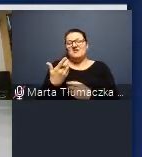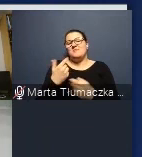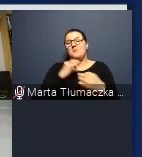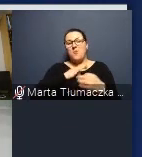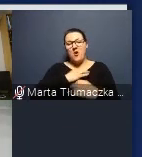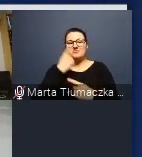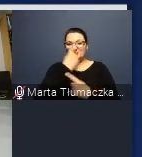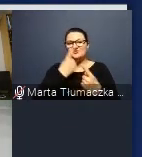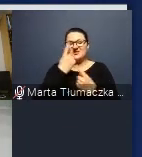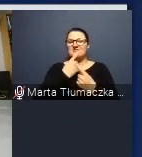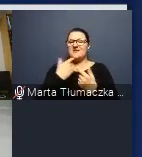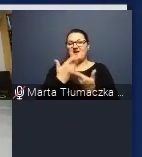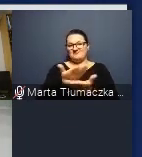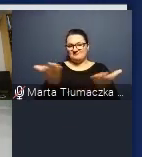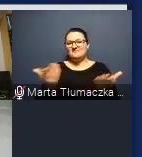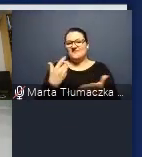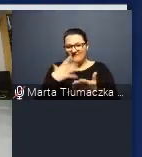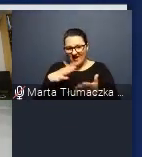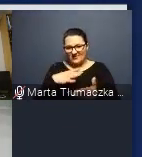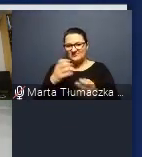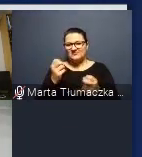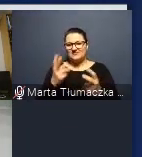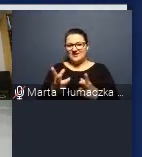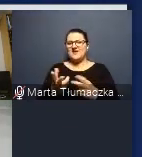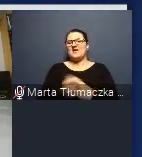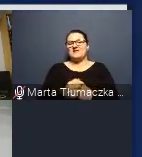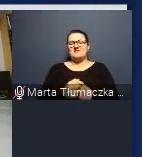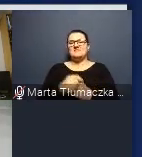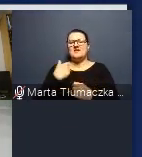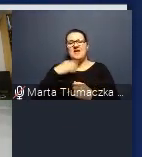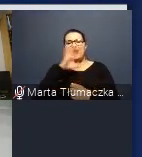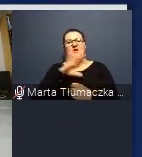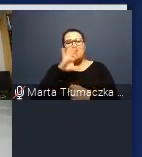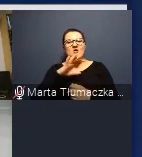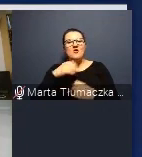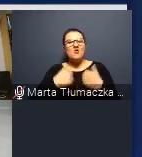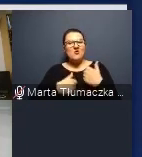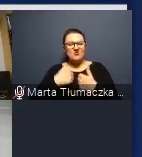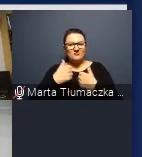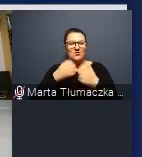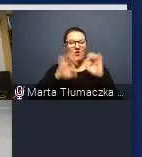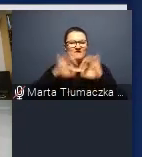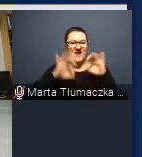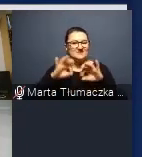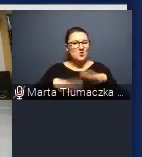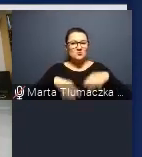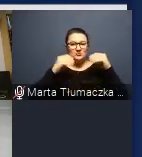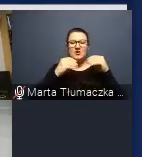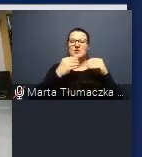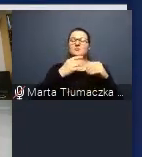były dla Państwa cenne. Ja powiem szczerze, że śledzę konferencję od początku i to, co mówiła Pani